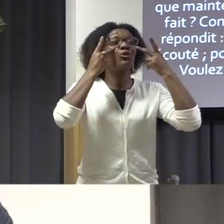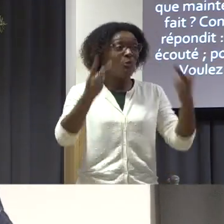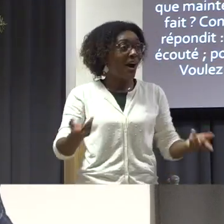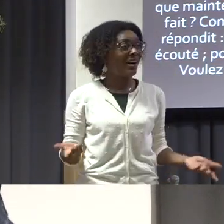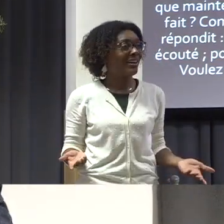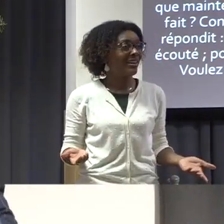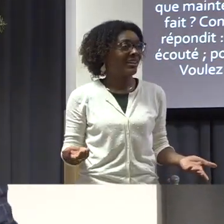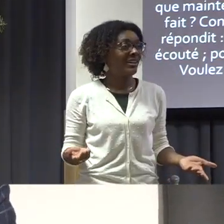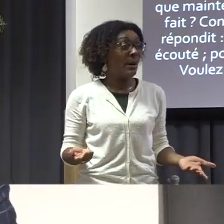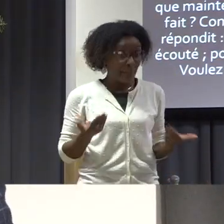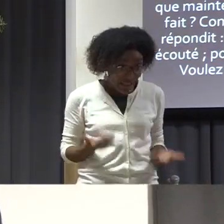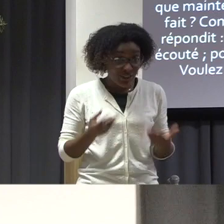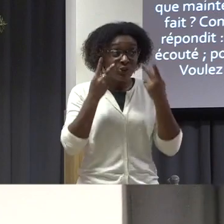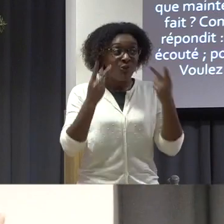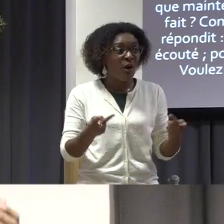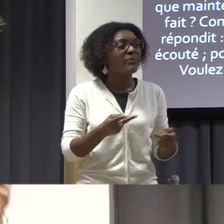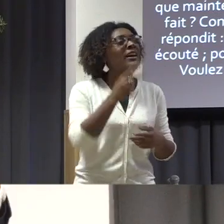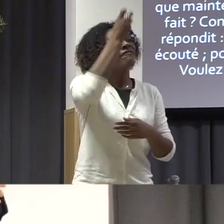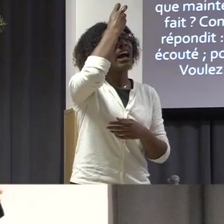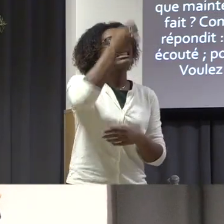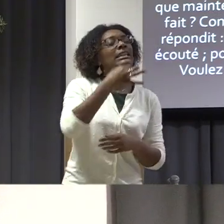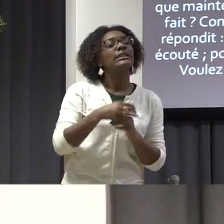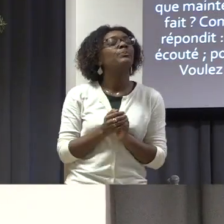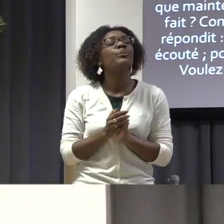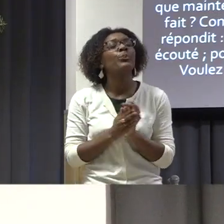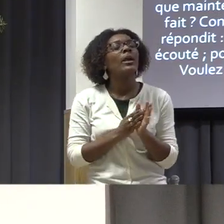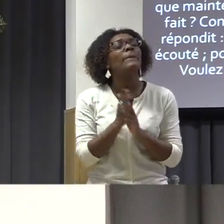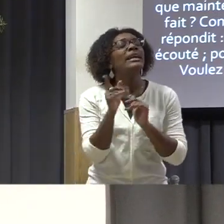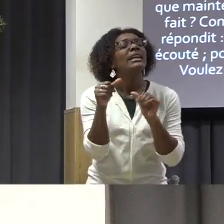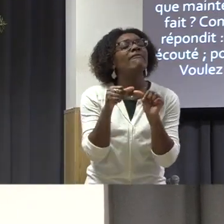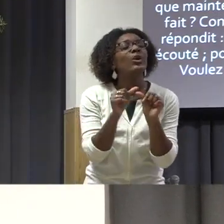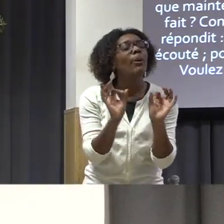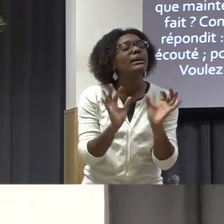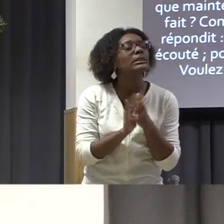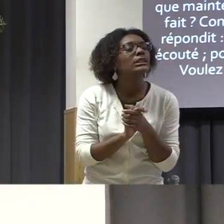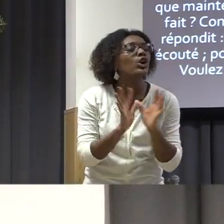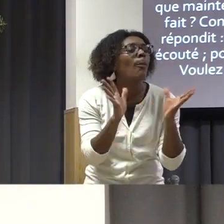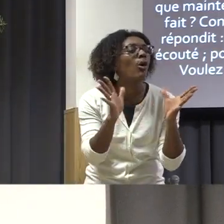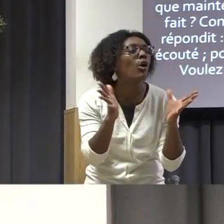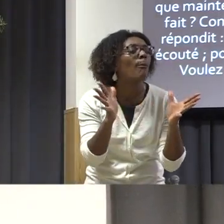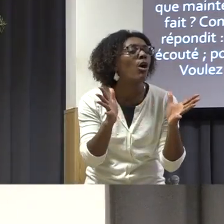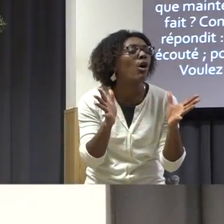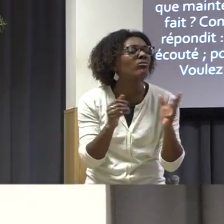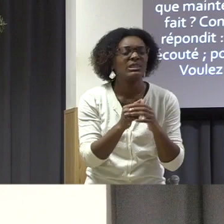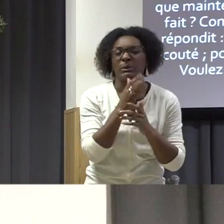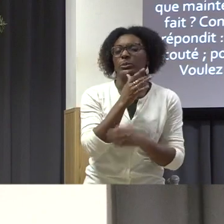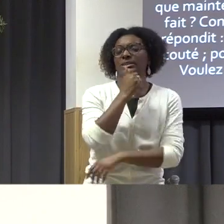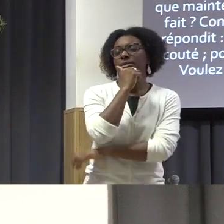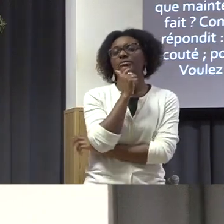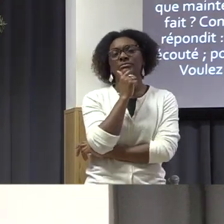et lui dit qu'elle est at-il fait il soupçonne et un derrière ils dénoncent eux c'est un truc